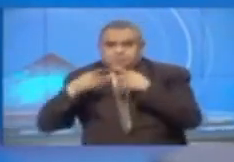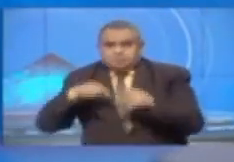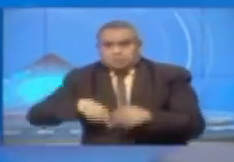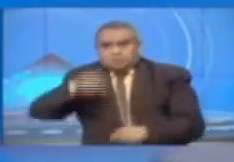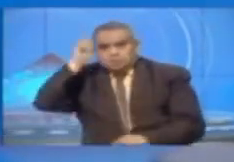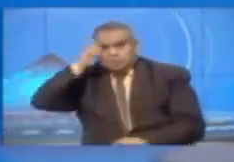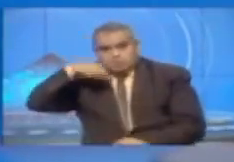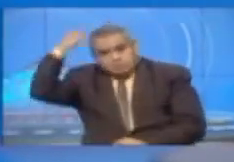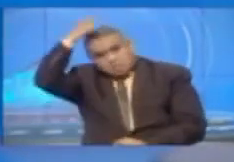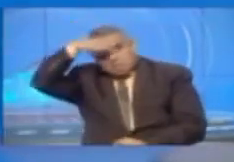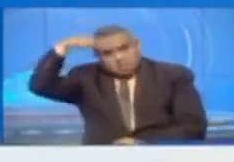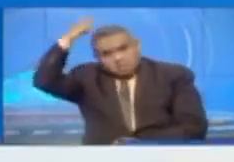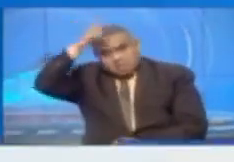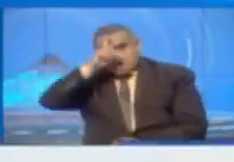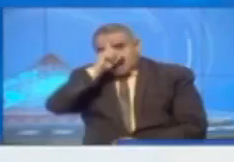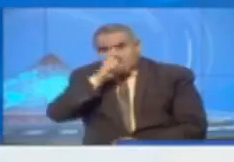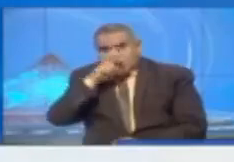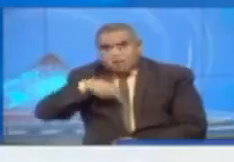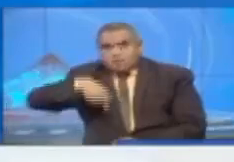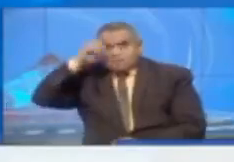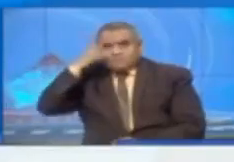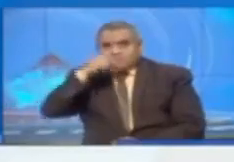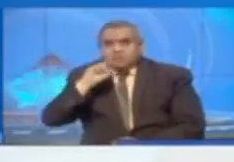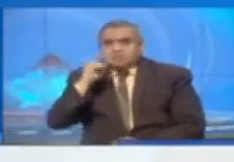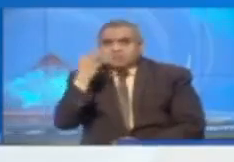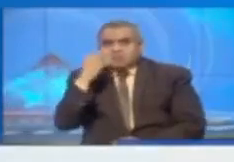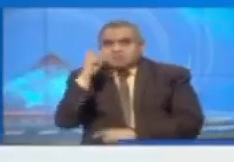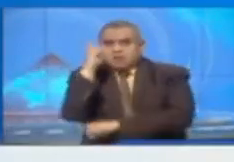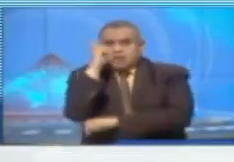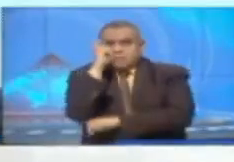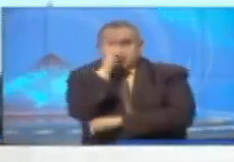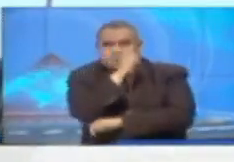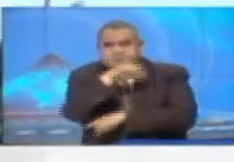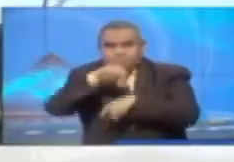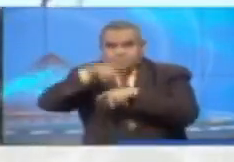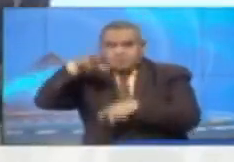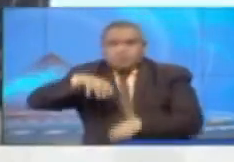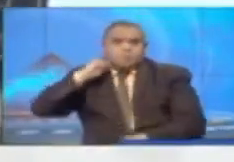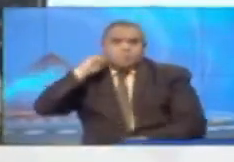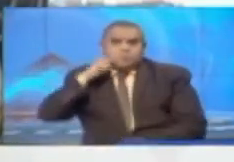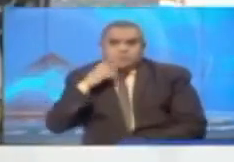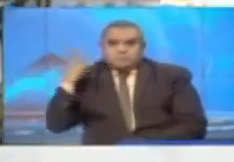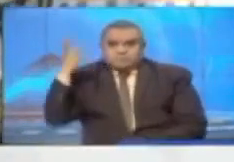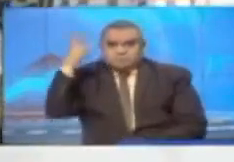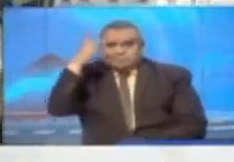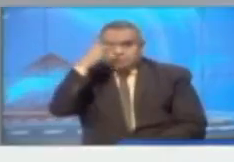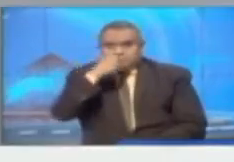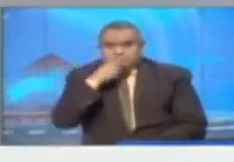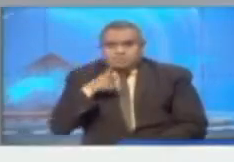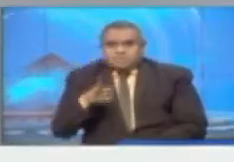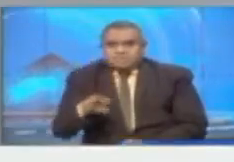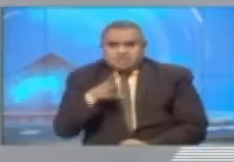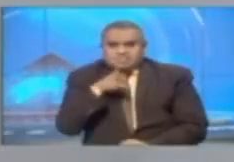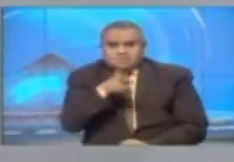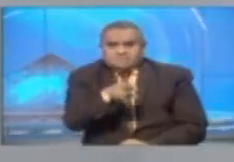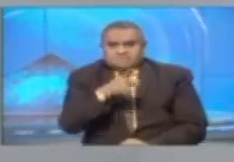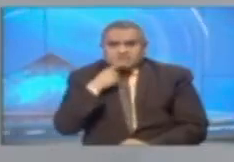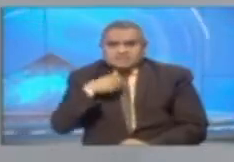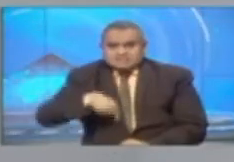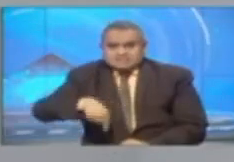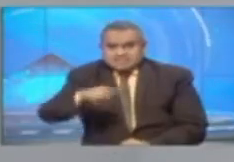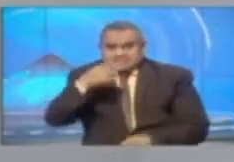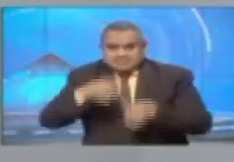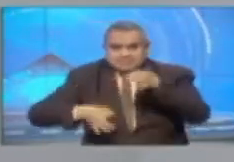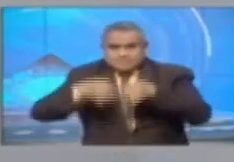الأوقاف اليوم 13 مسجدا جديدا في عدد من محافظات الجمهورية، ليبلغ بذلك إجمالي ما تم افتتاحه في العام